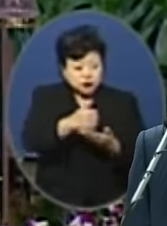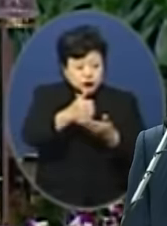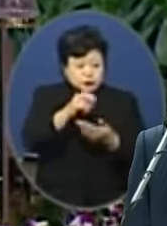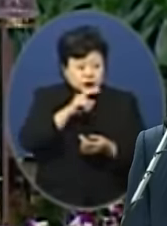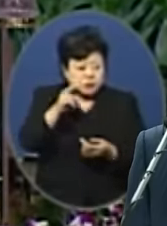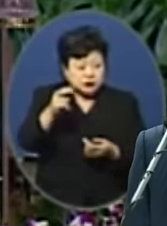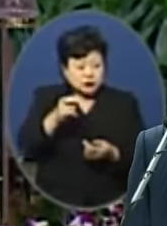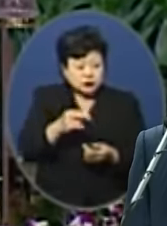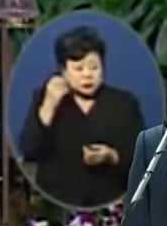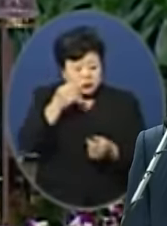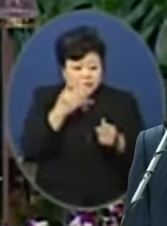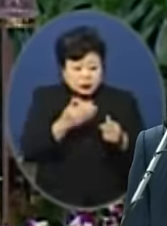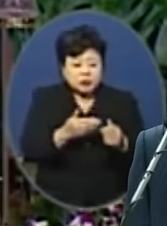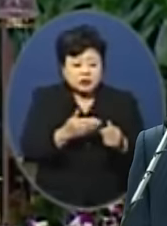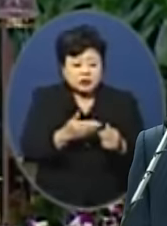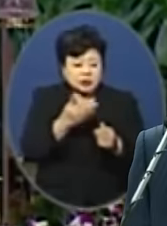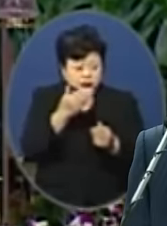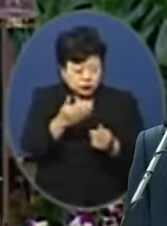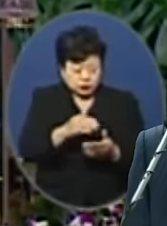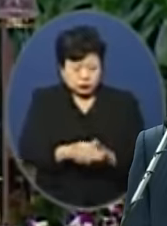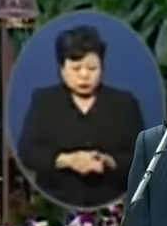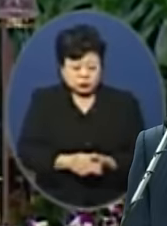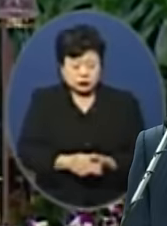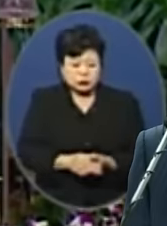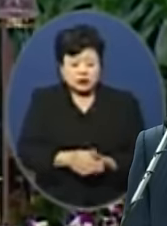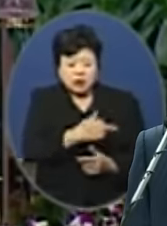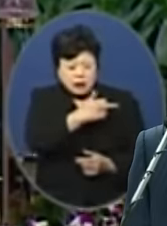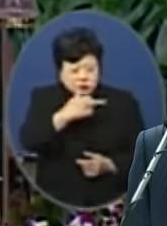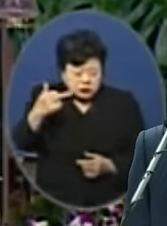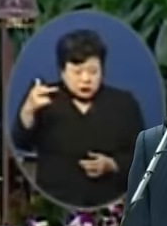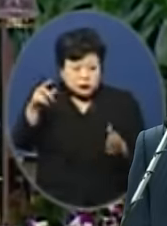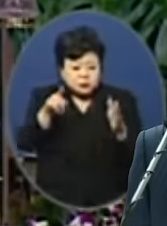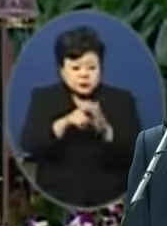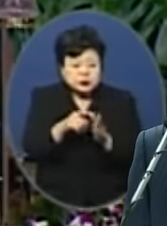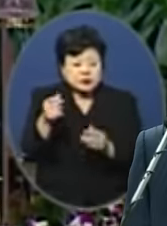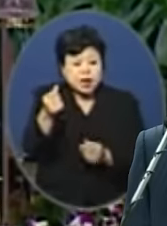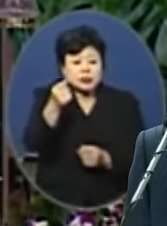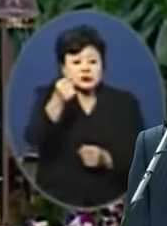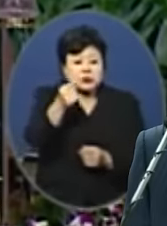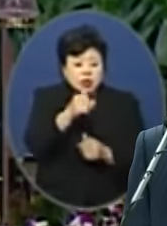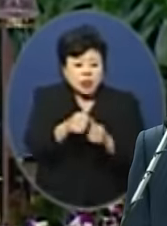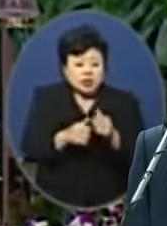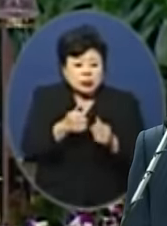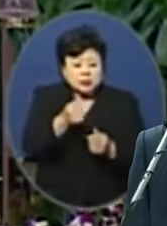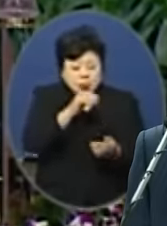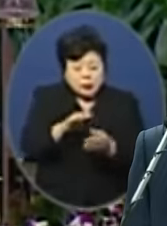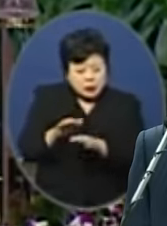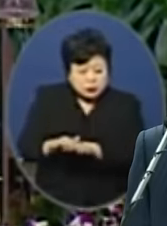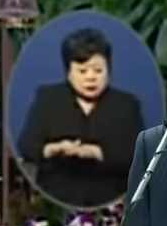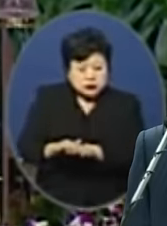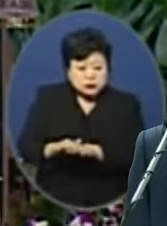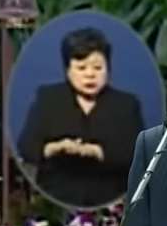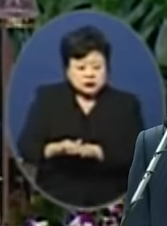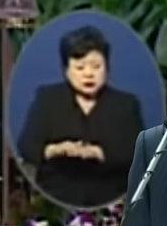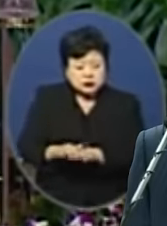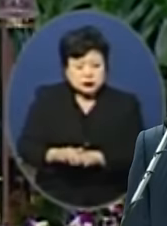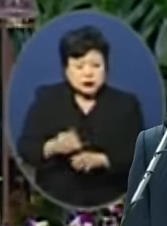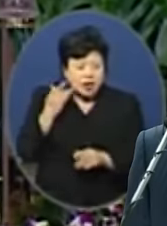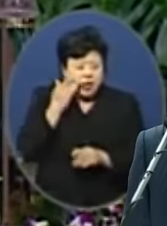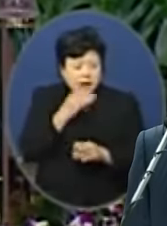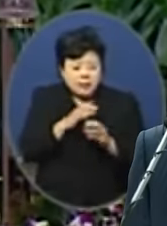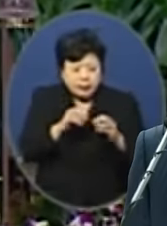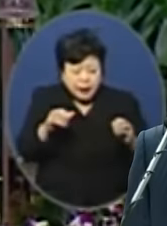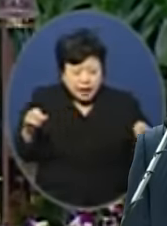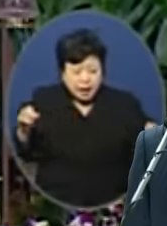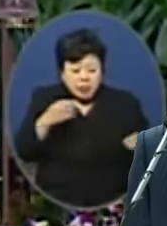쓰여 성령이 역사하셔서 굉장히 큰 믿음을 가지고 하나님이 예배하신 젖과 꿀이